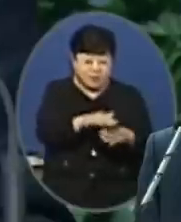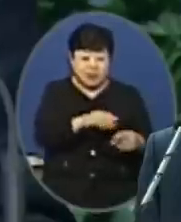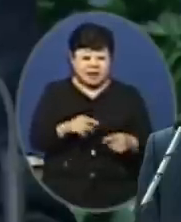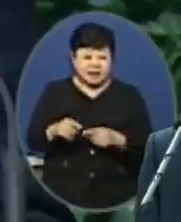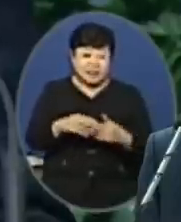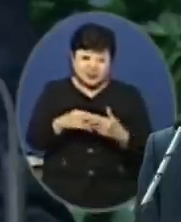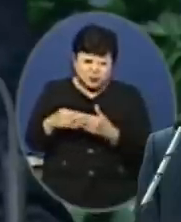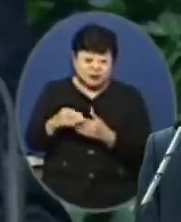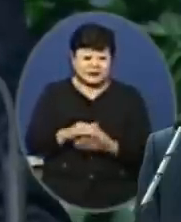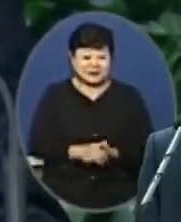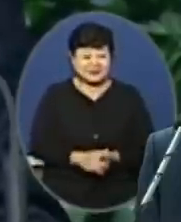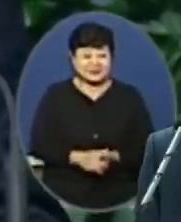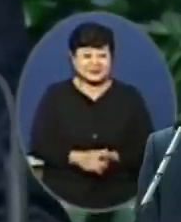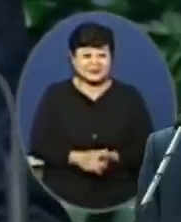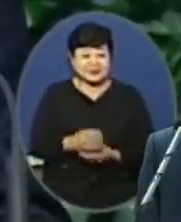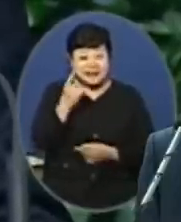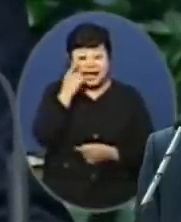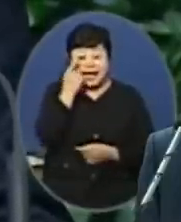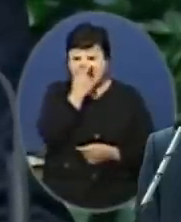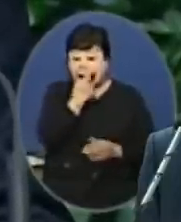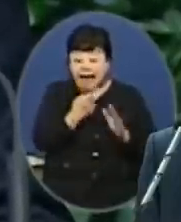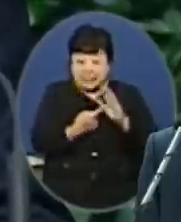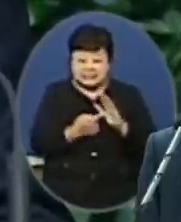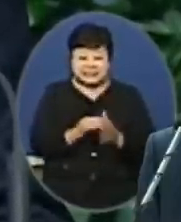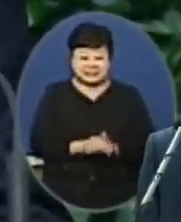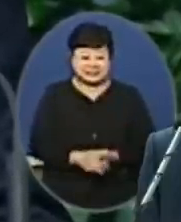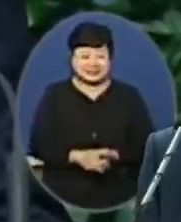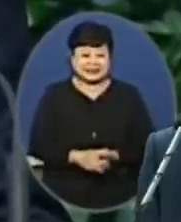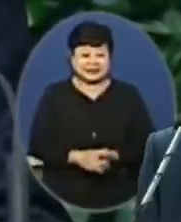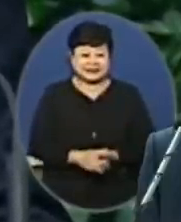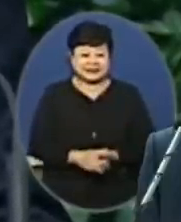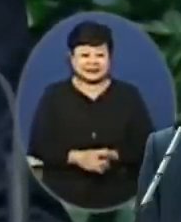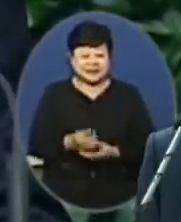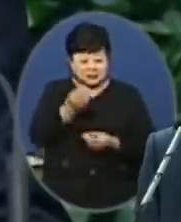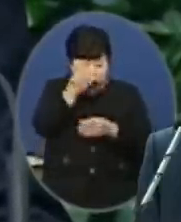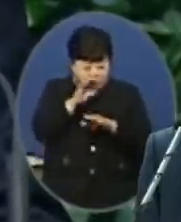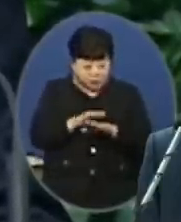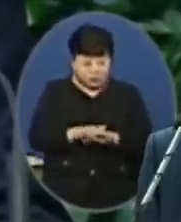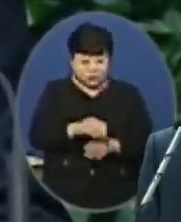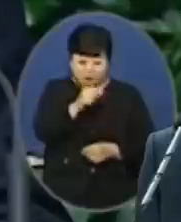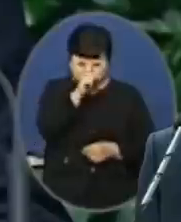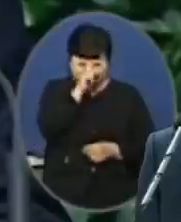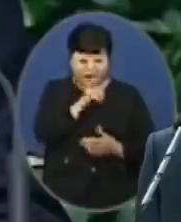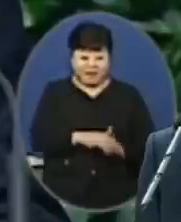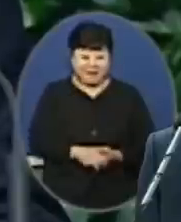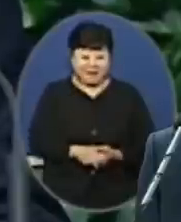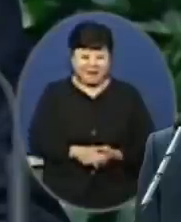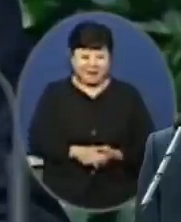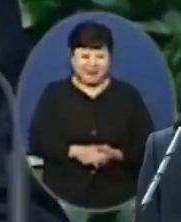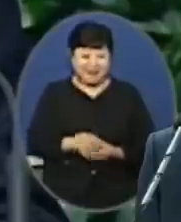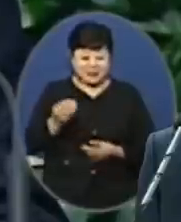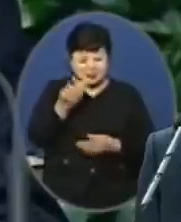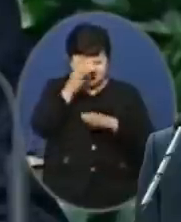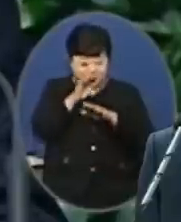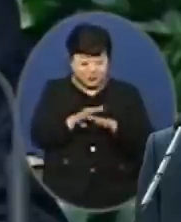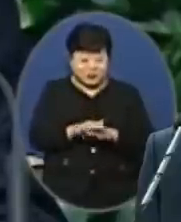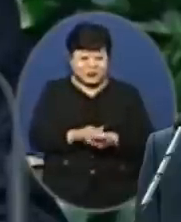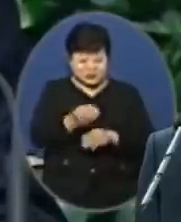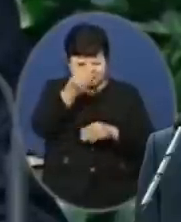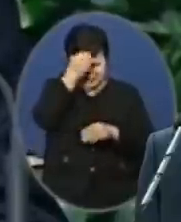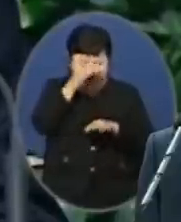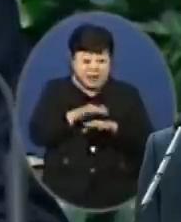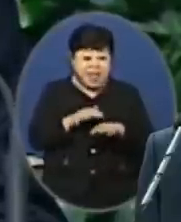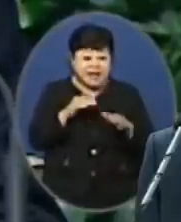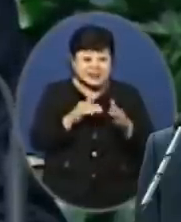가서 간증을 했습니다. 거기 교인들이 굉장히 좋아하시죠. 그 예배를 피라고 목사 사무실에